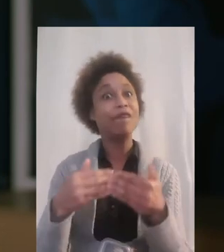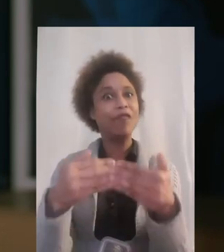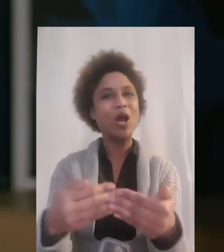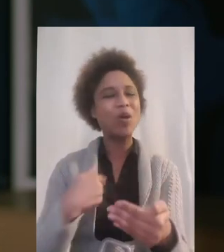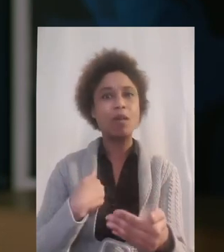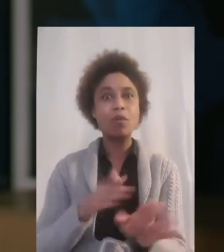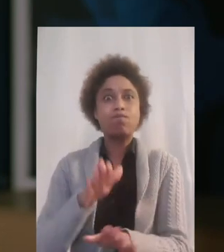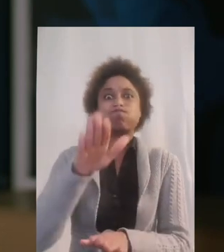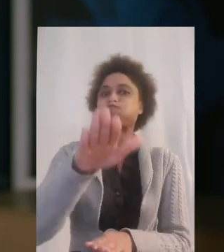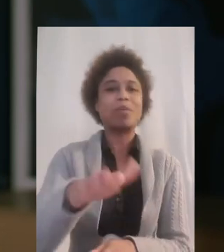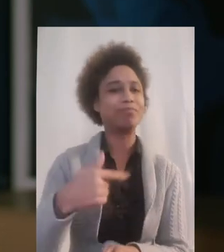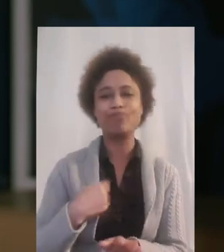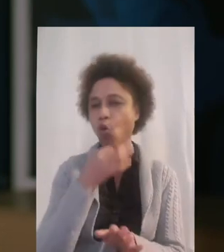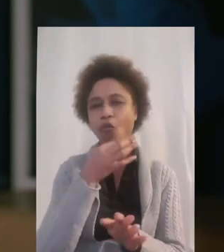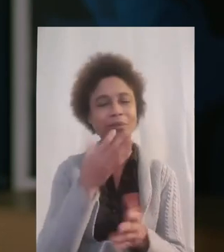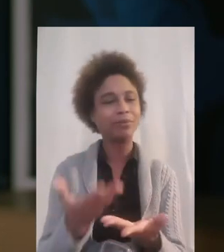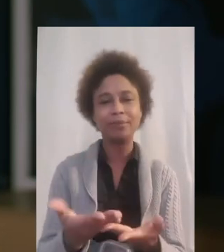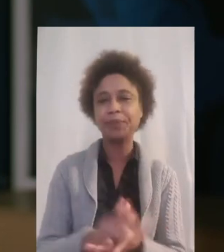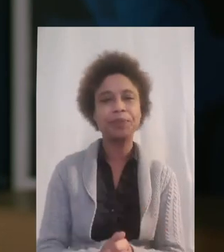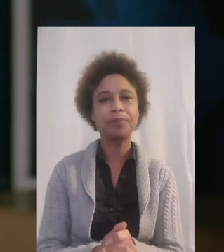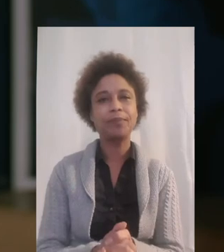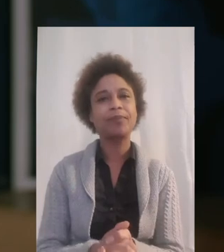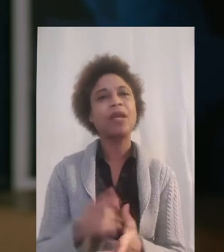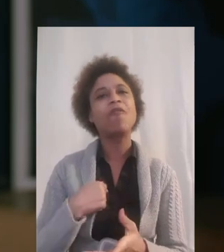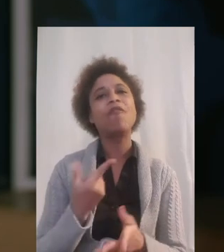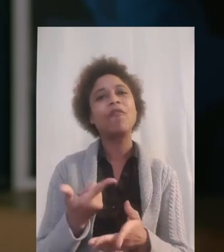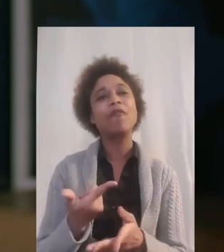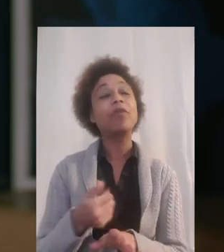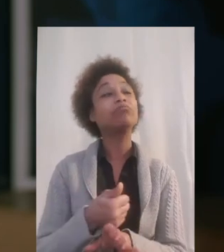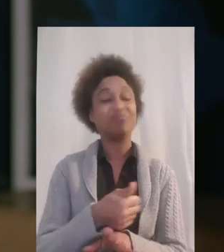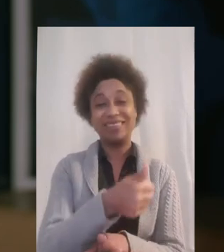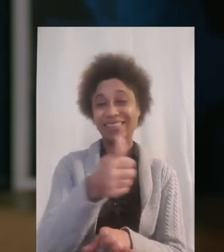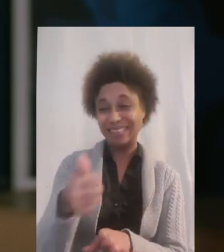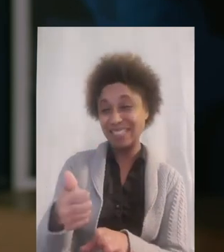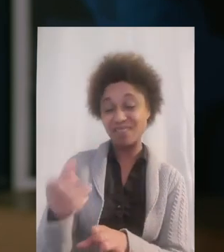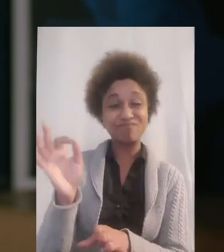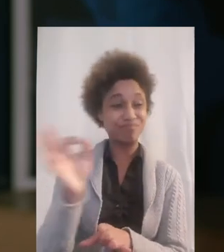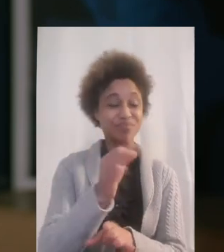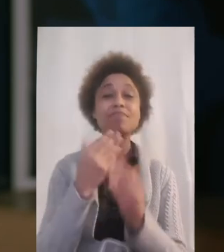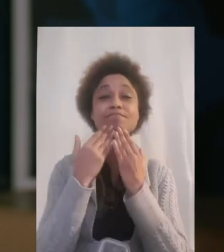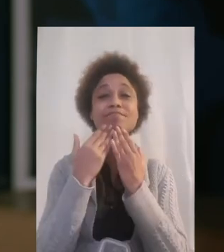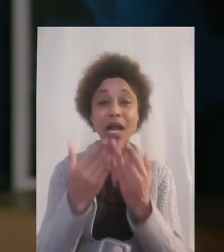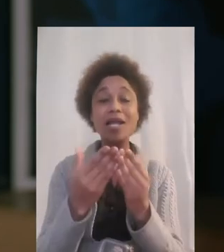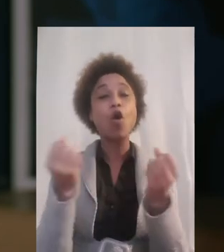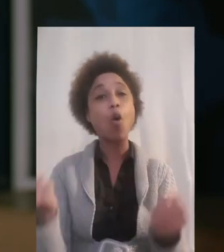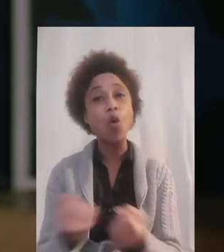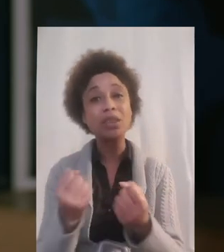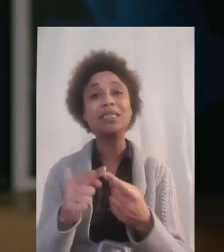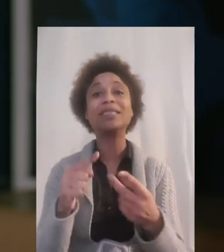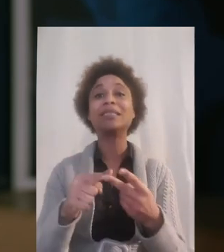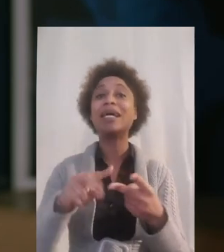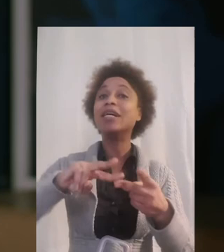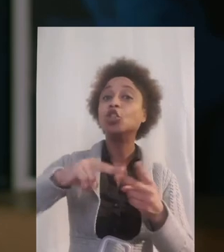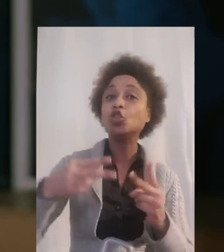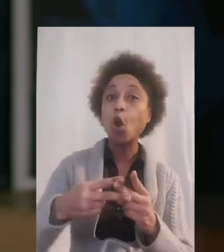Het hoeft niet altijd met grote sprongen. Ik wil heel erg alle sprekers danken. De organisatie, de